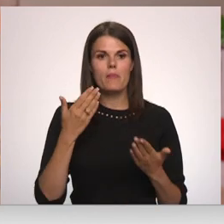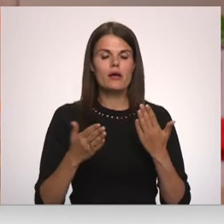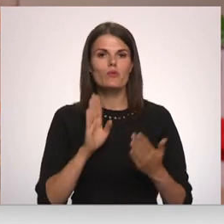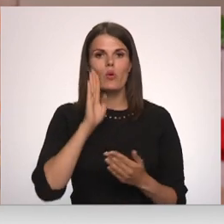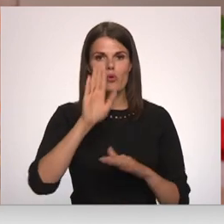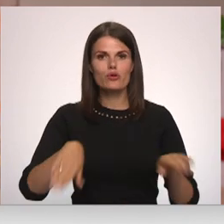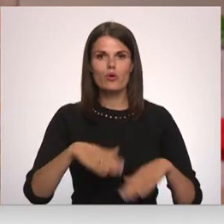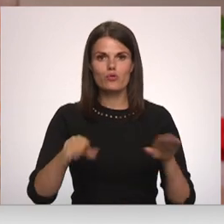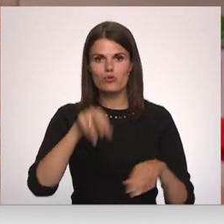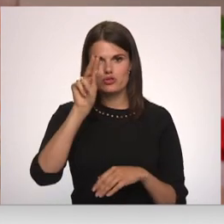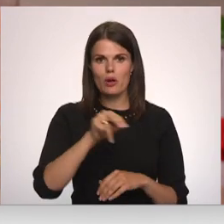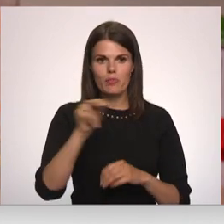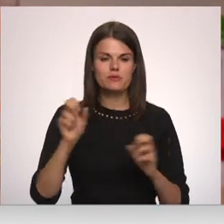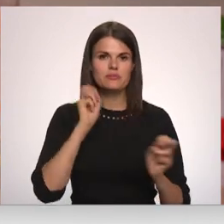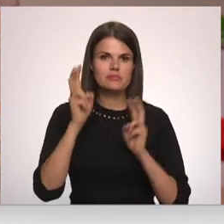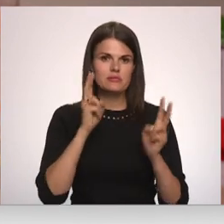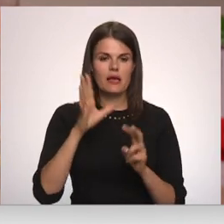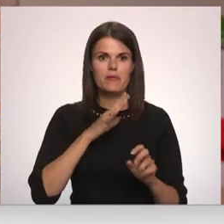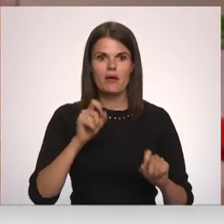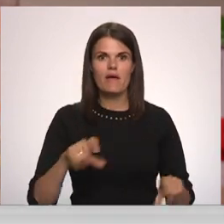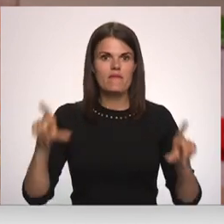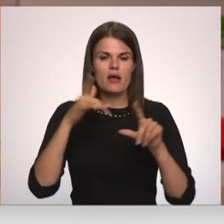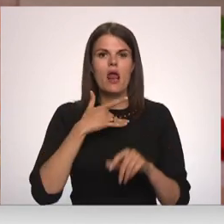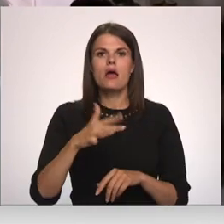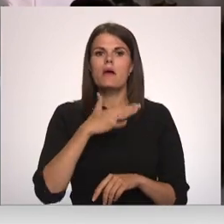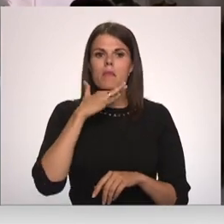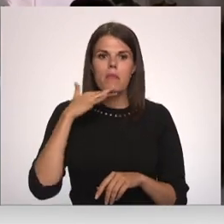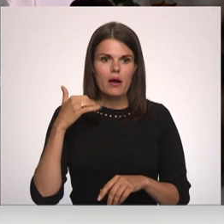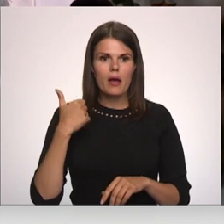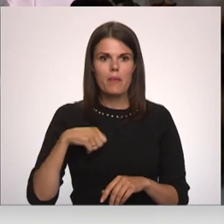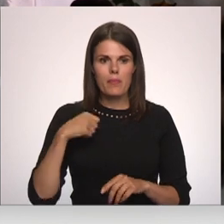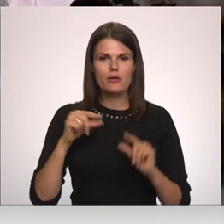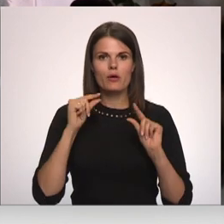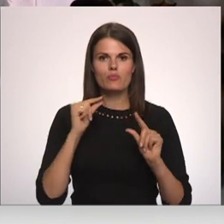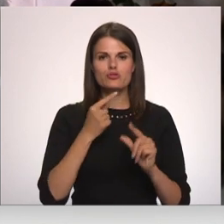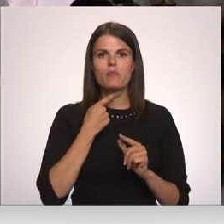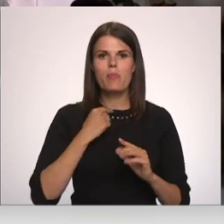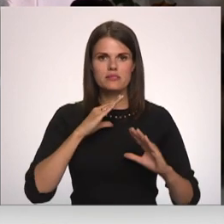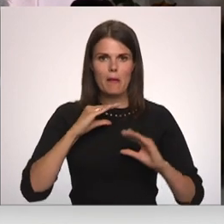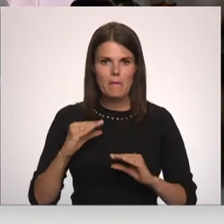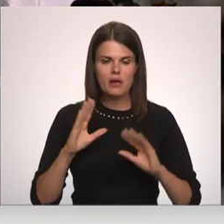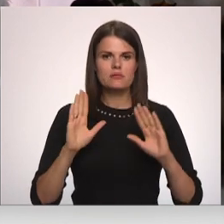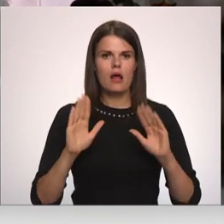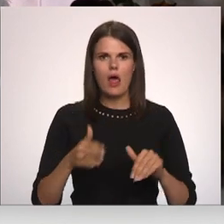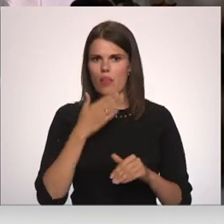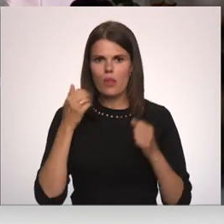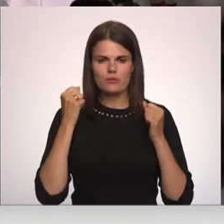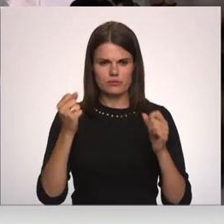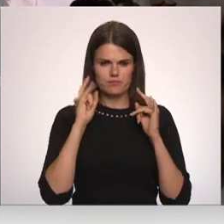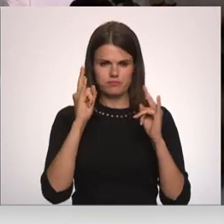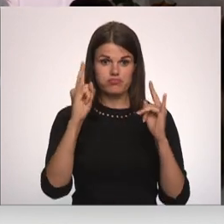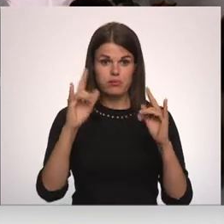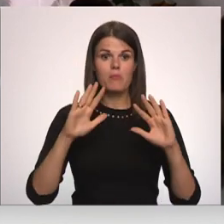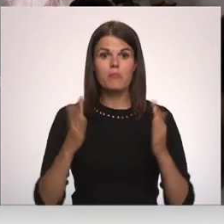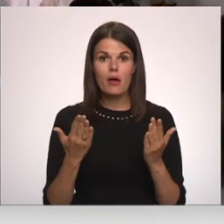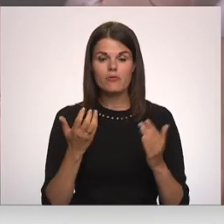protams, daudz it kā vairāk. Un likās, saka, Dievs, viņas ir pa daudz. Meitenēm mazliet jāvāc balsis, lai tas nav ar tik milzīgu reverberāciju. Bet